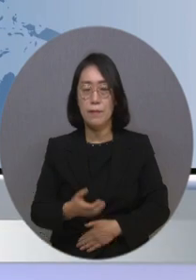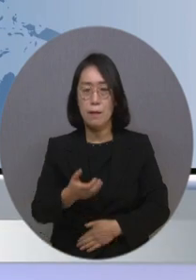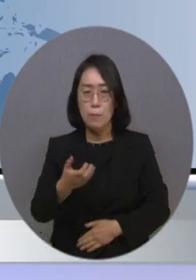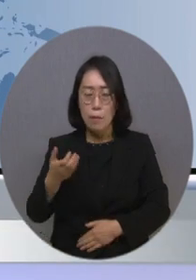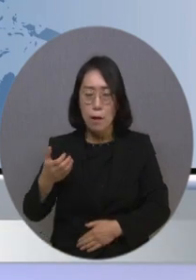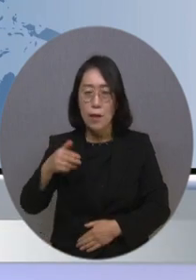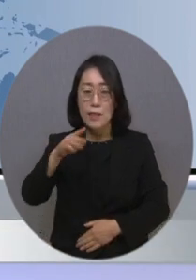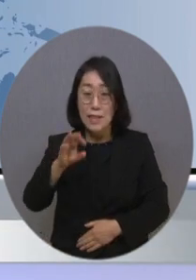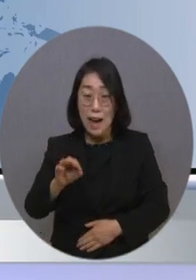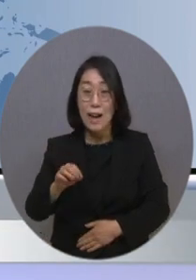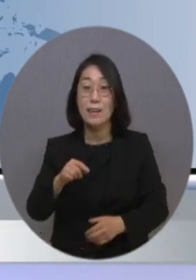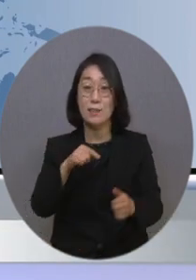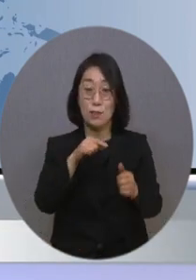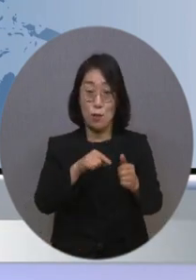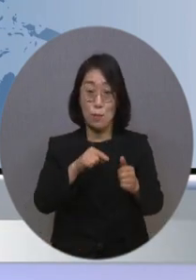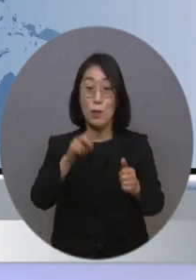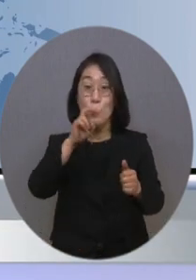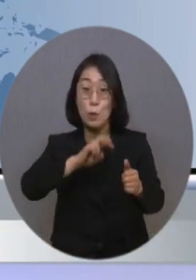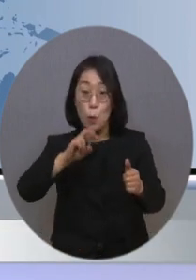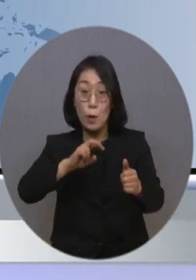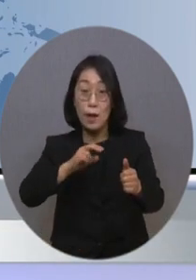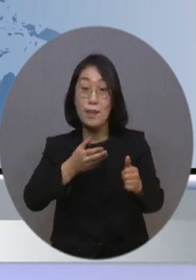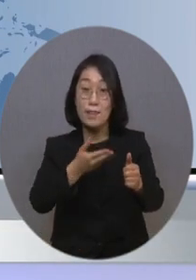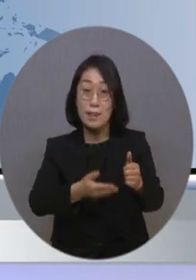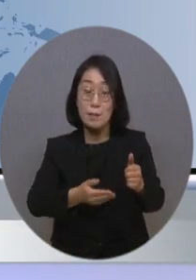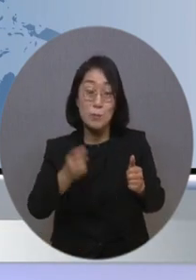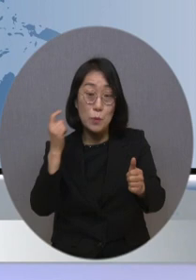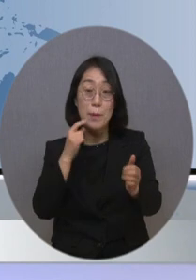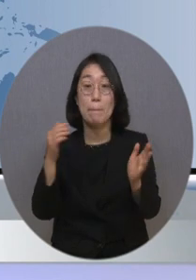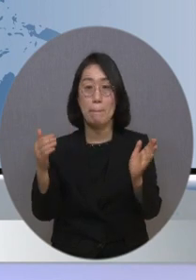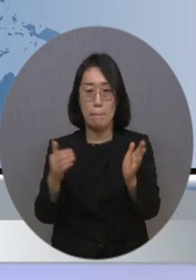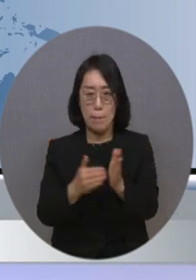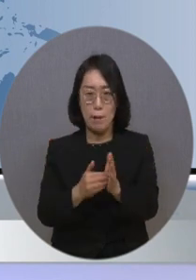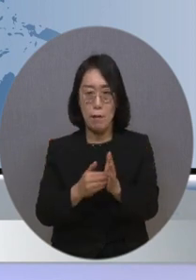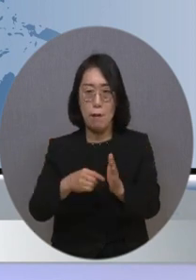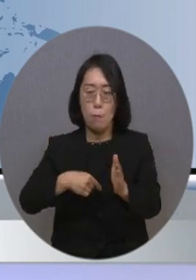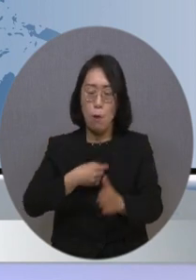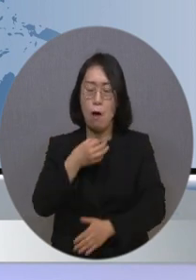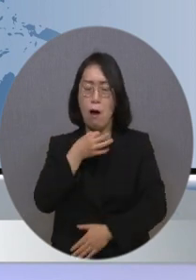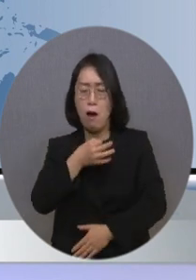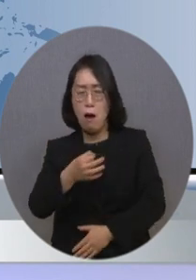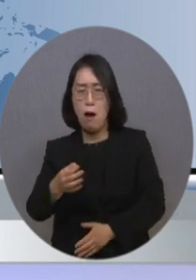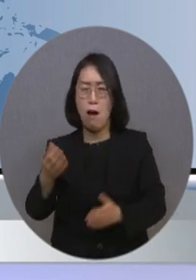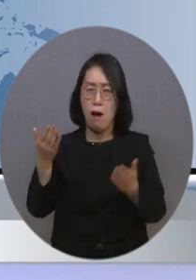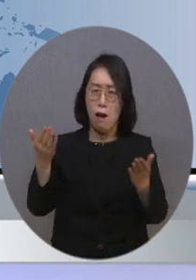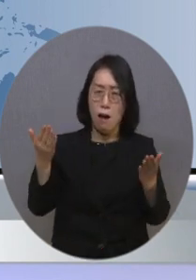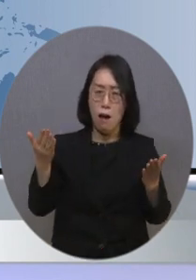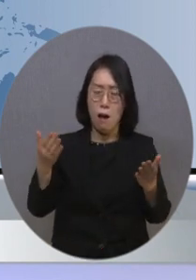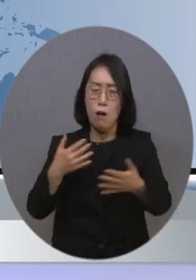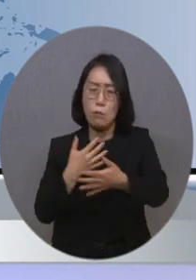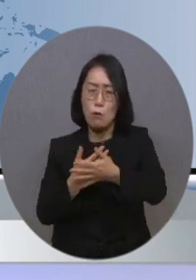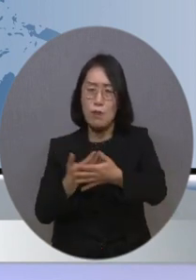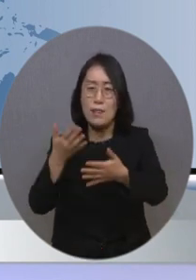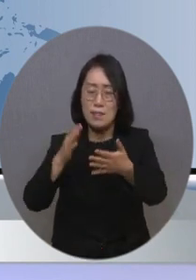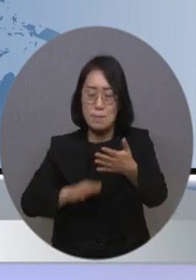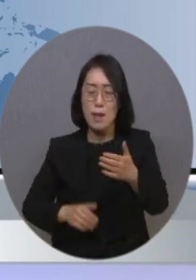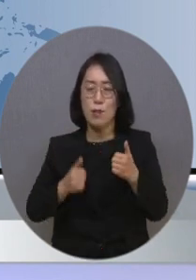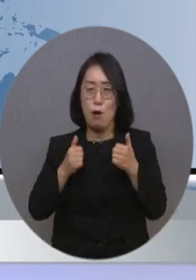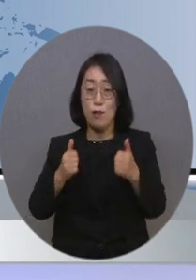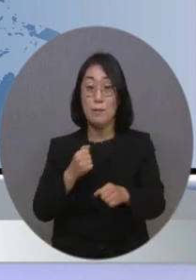앞서 장성빈 소리꾼의 공연을 만나봤는데요 자신의 목소리로 가득 채운 공연에 앞서 떨리지만 열심히